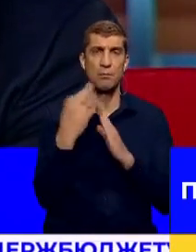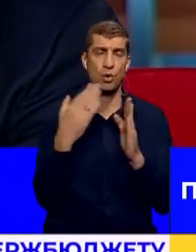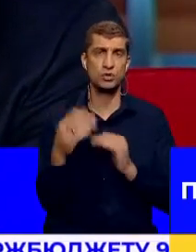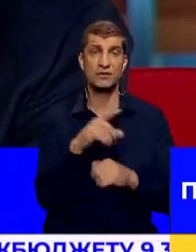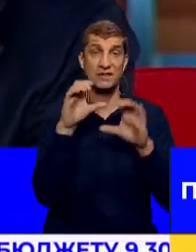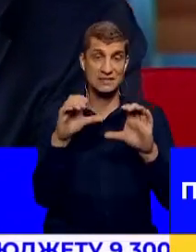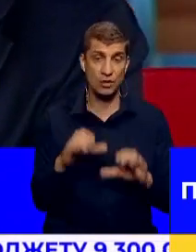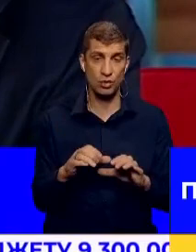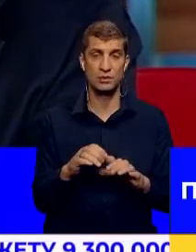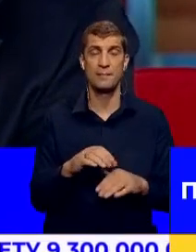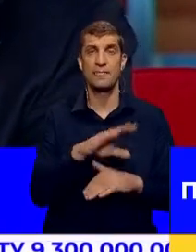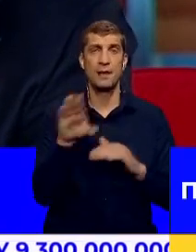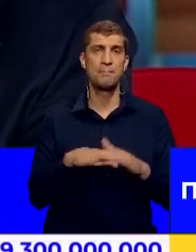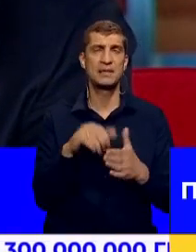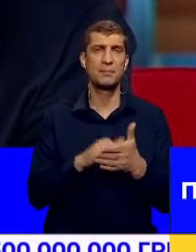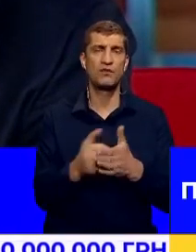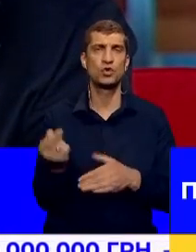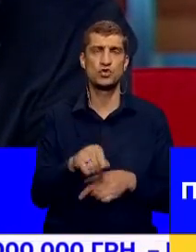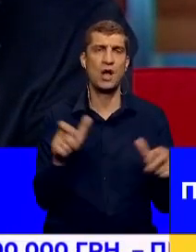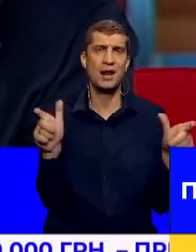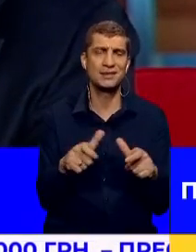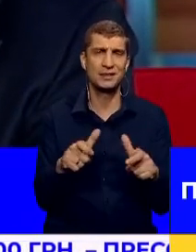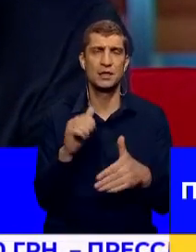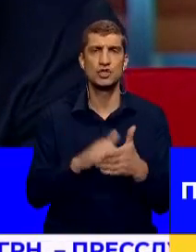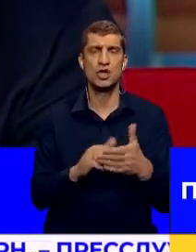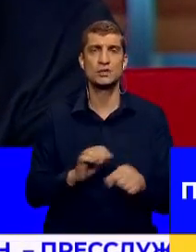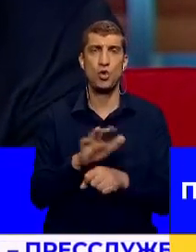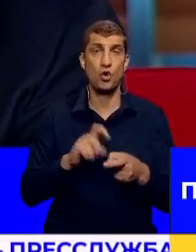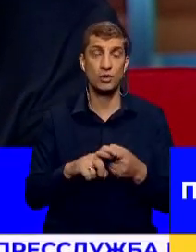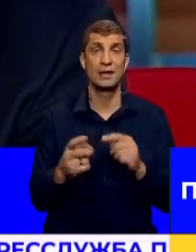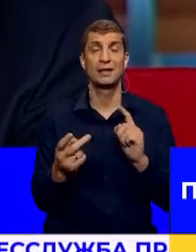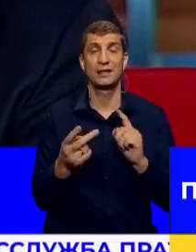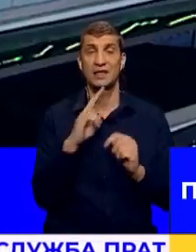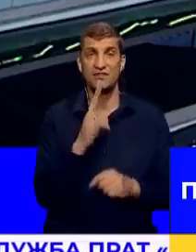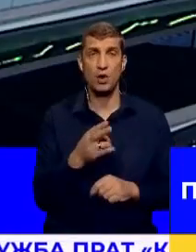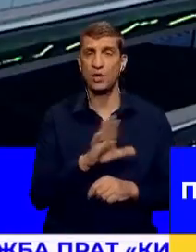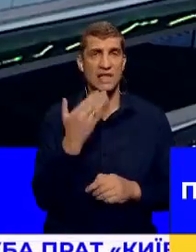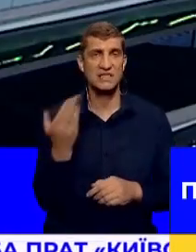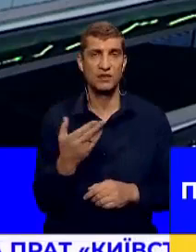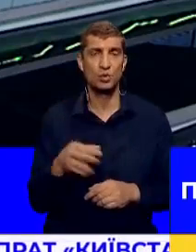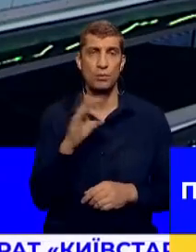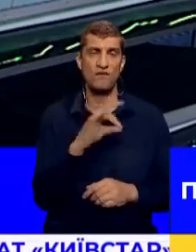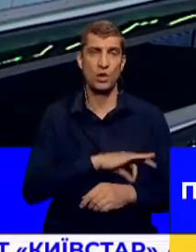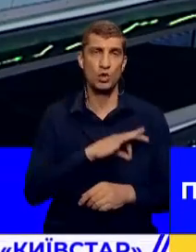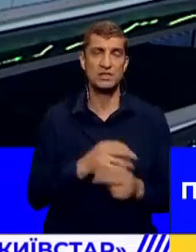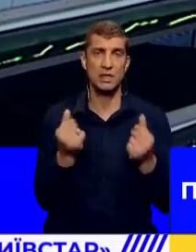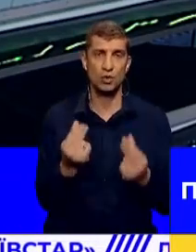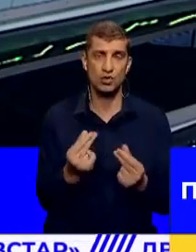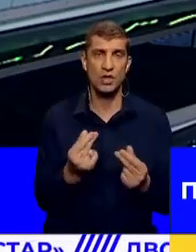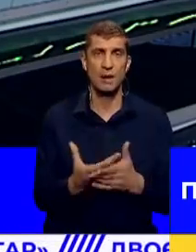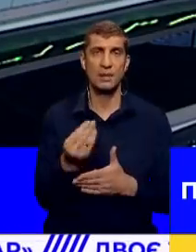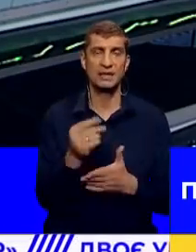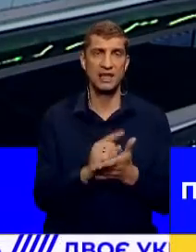проголосували закон під приводом того, що карантин через корону, і 2 роки не звітують про використання коштів